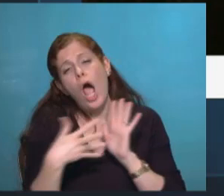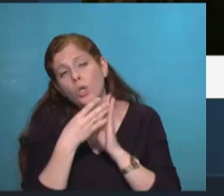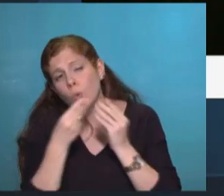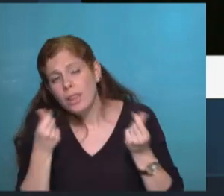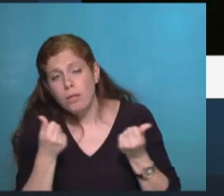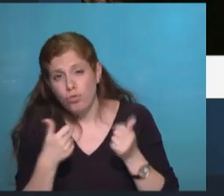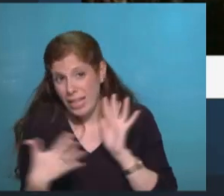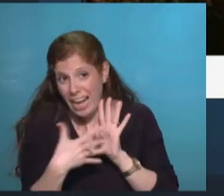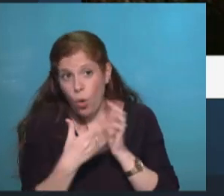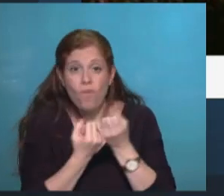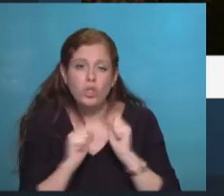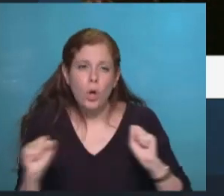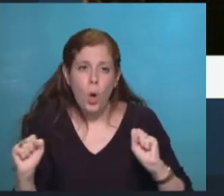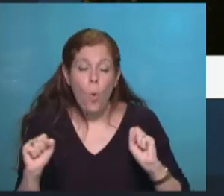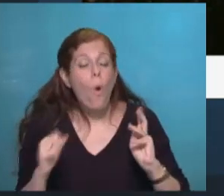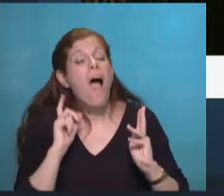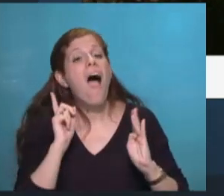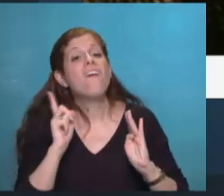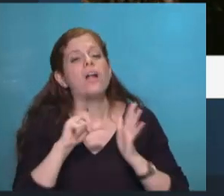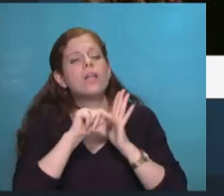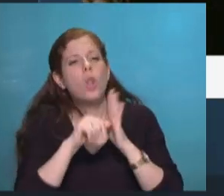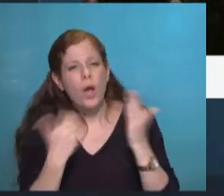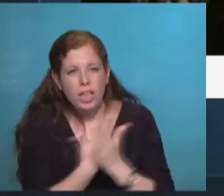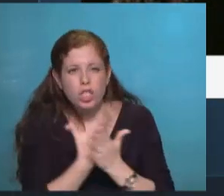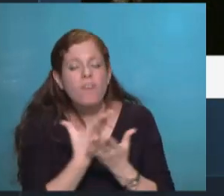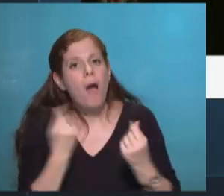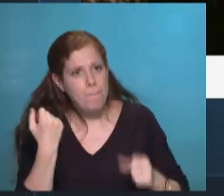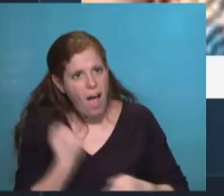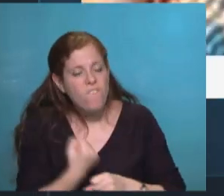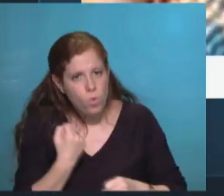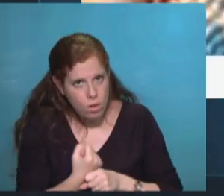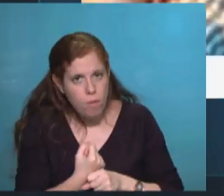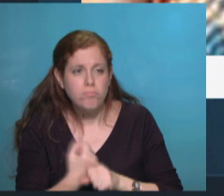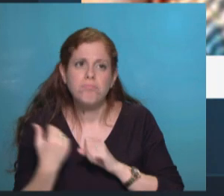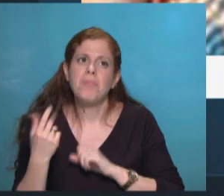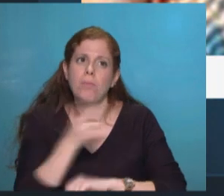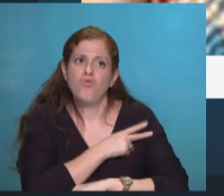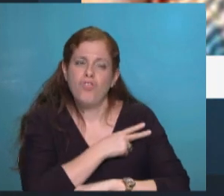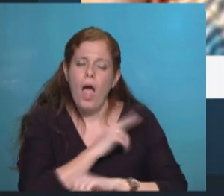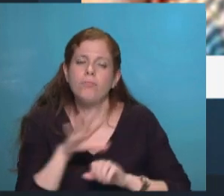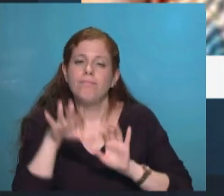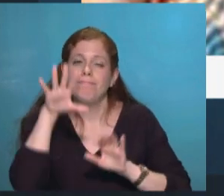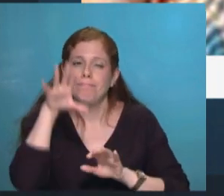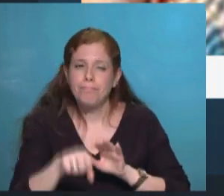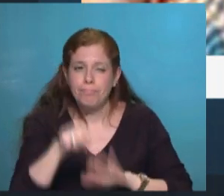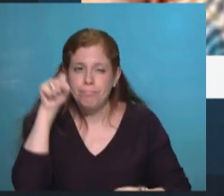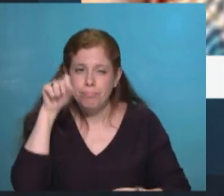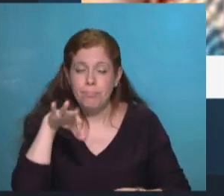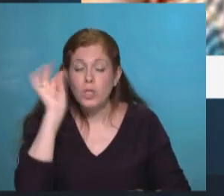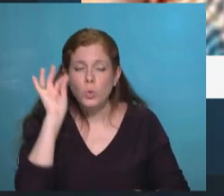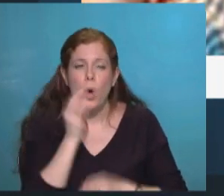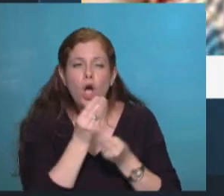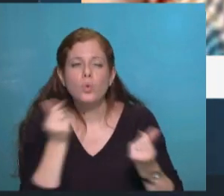חוט אפילו. אבל טכנולוגיה חדשה והרבה עבודת רגליים הביאו את המשטרה לשים יד על חשוד אחרי כל כך הרבה